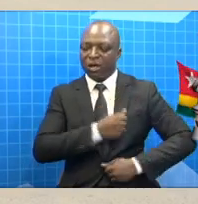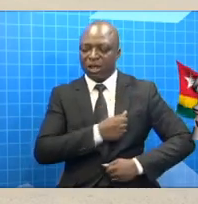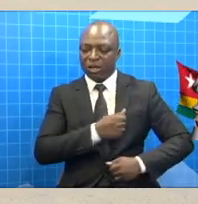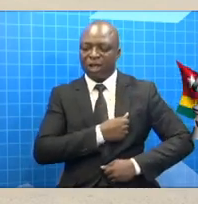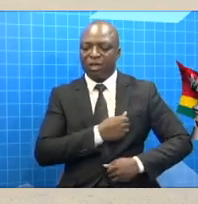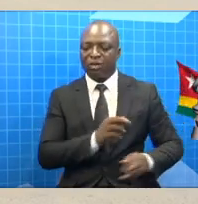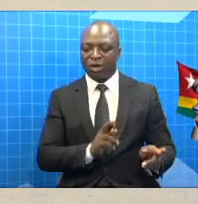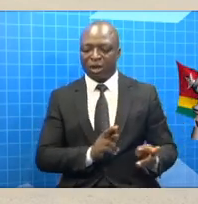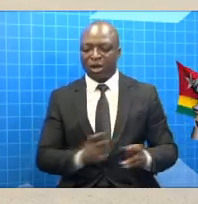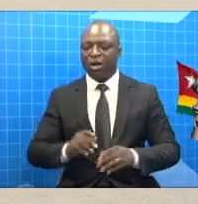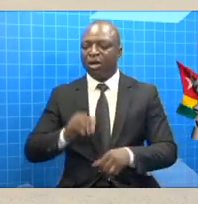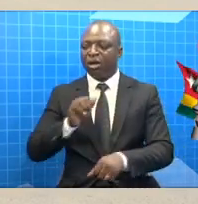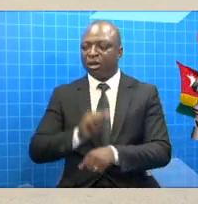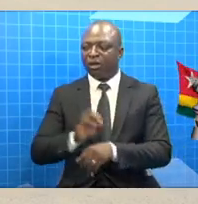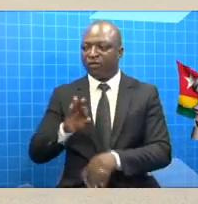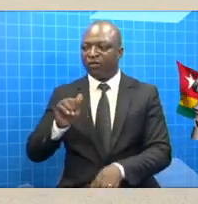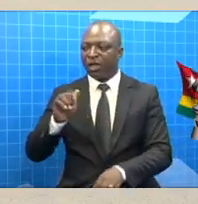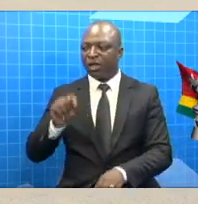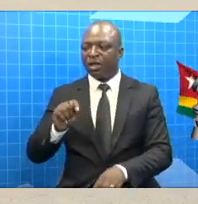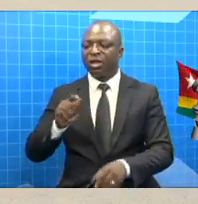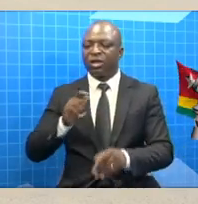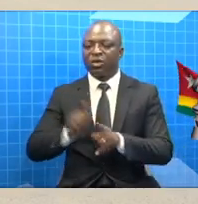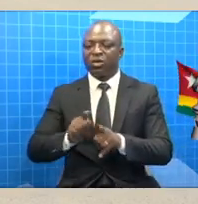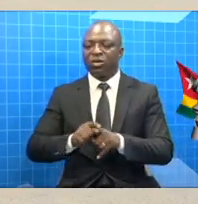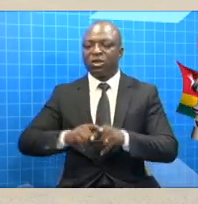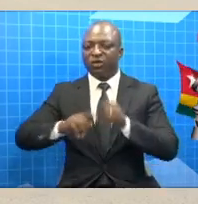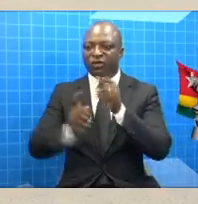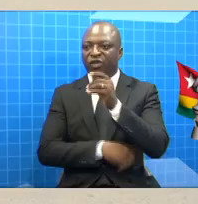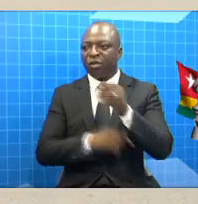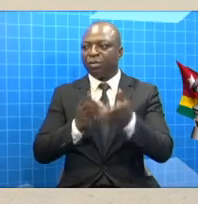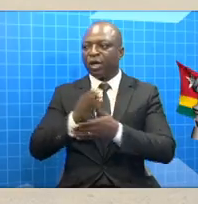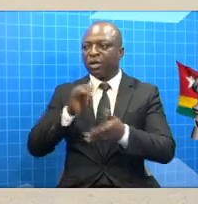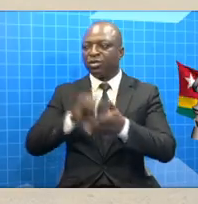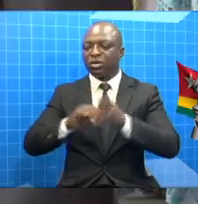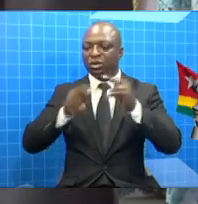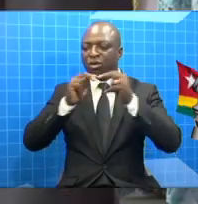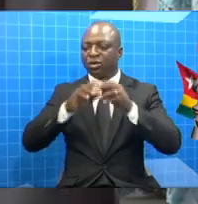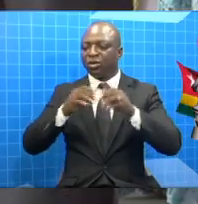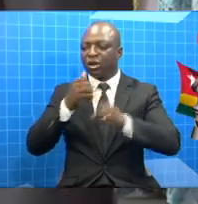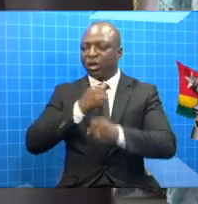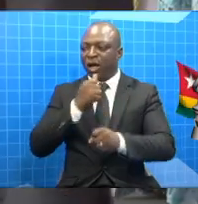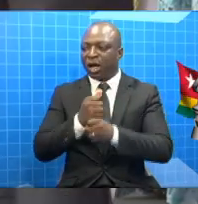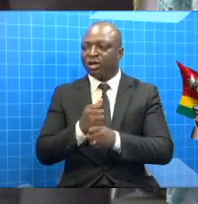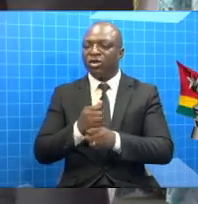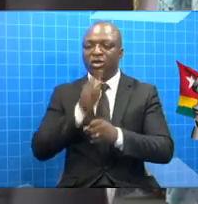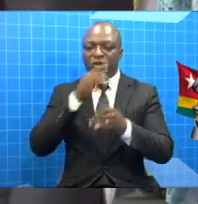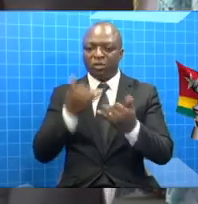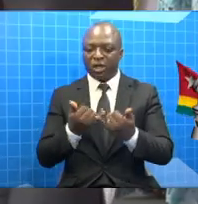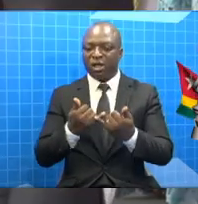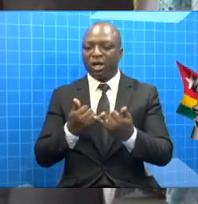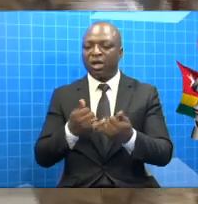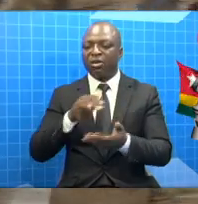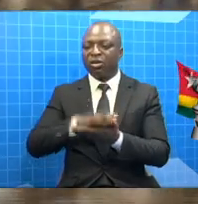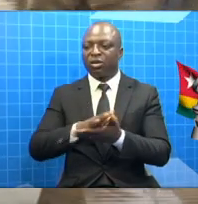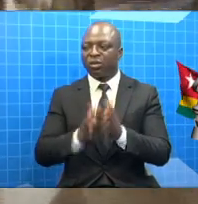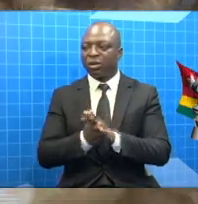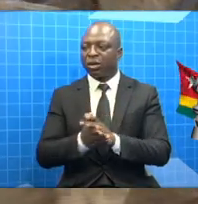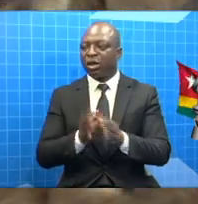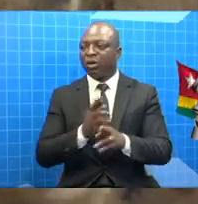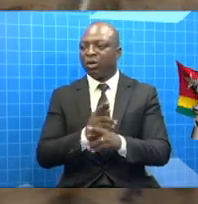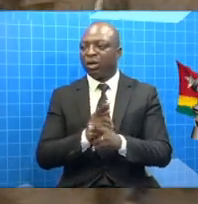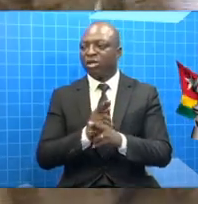rang des forces armées togolaises qui sont frappés par la limite d'âge de leur grade sont désormais constitués en une